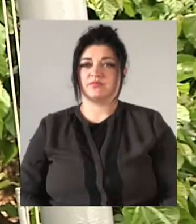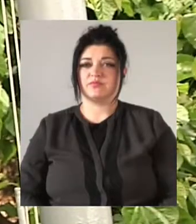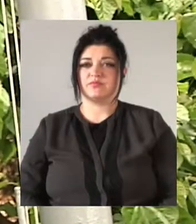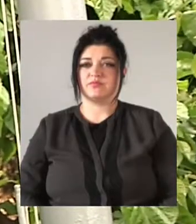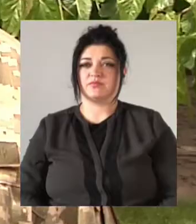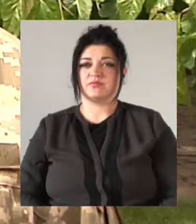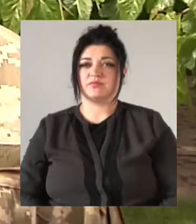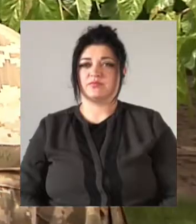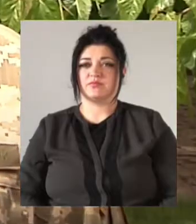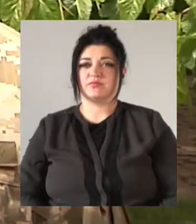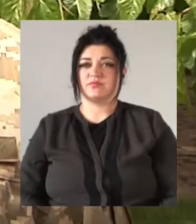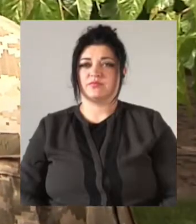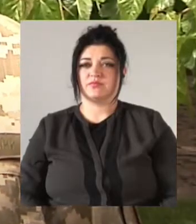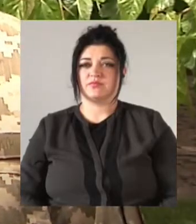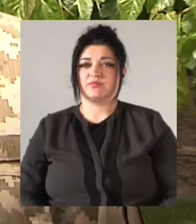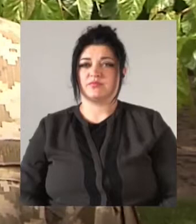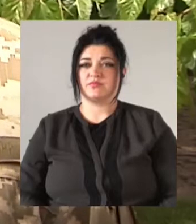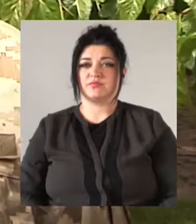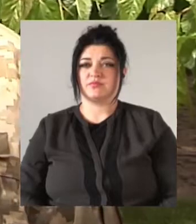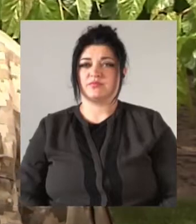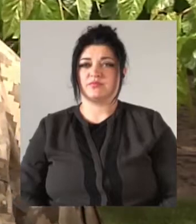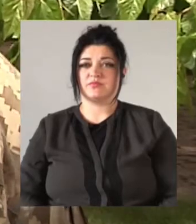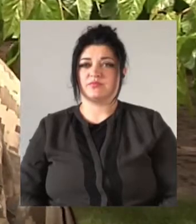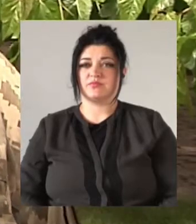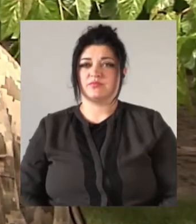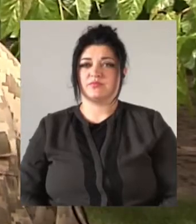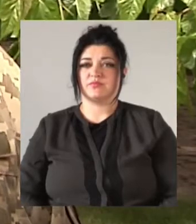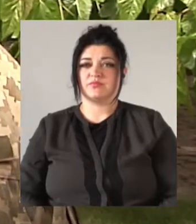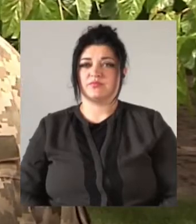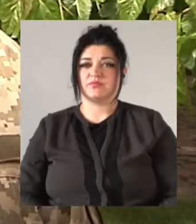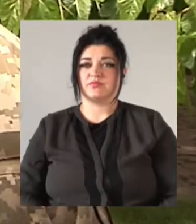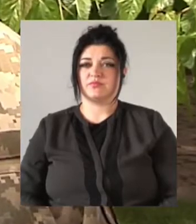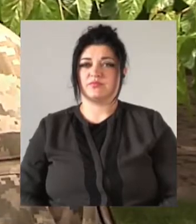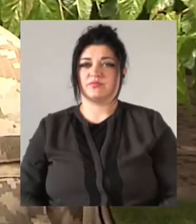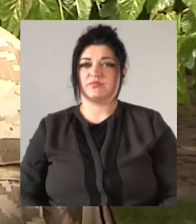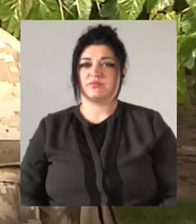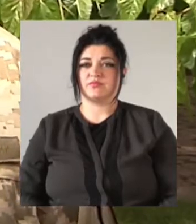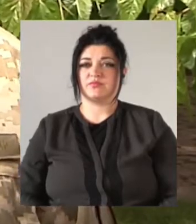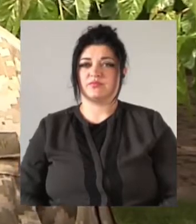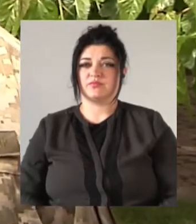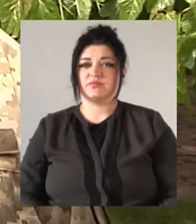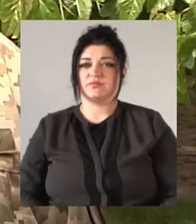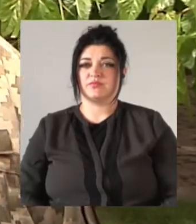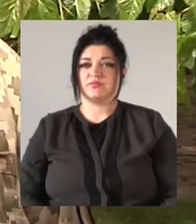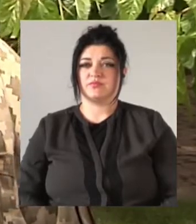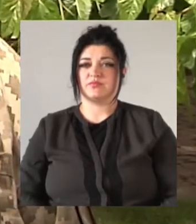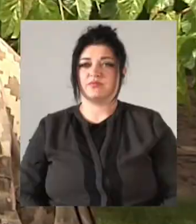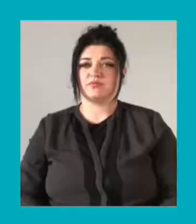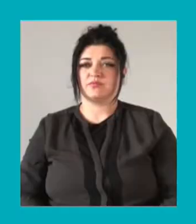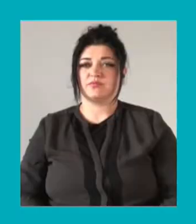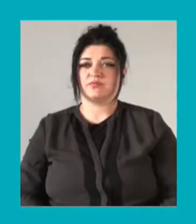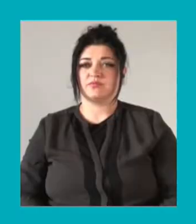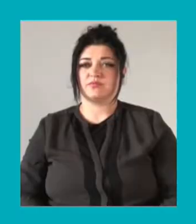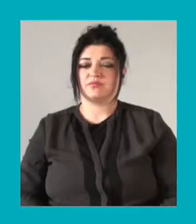ми шануємо пам'ять всіх тих, хто віддав своє життя на захист незалежності нашої держави.